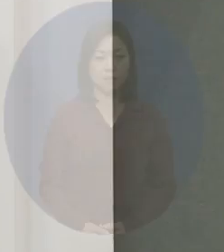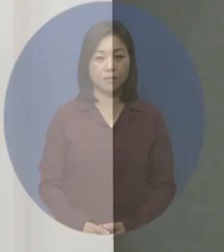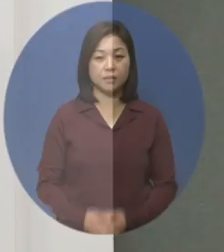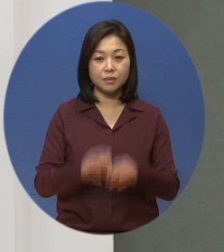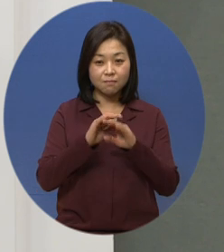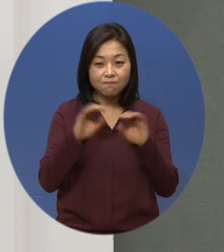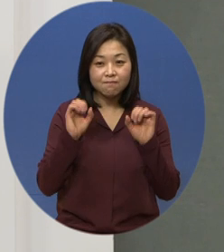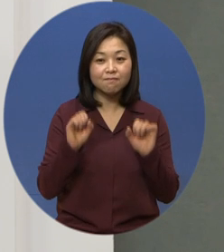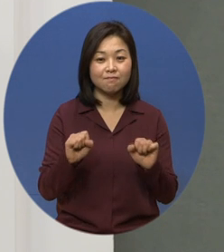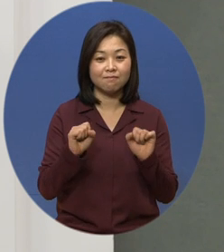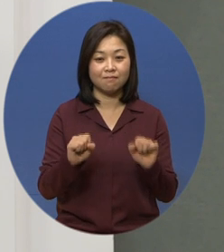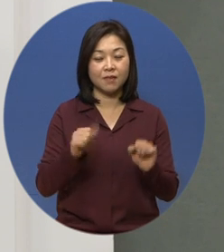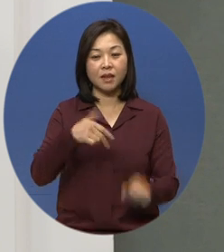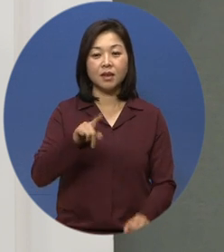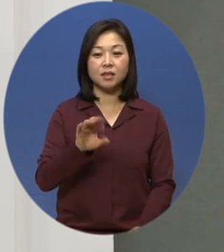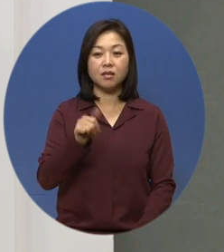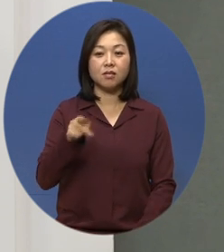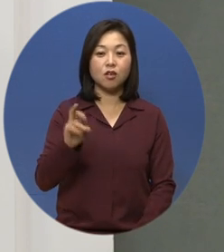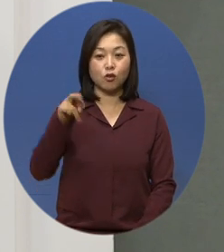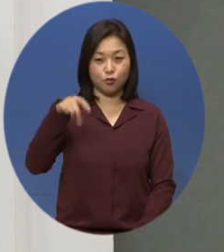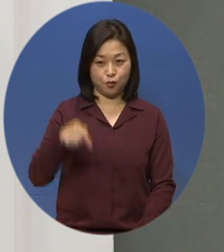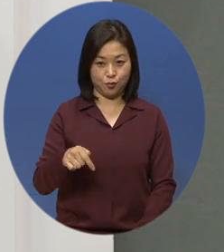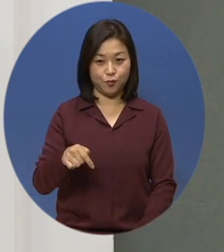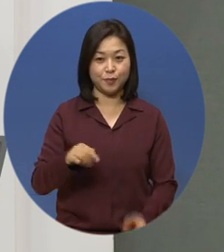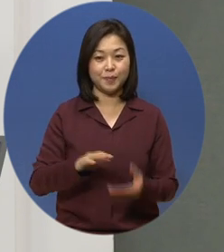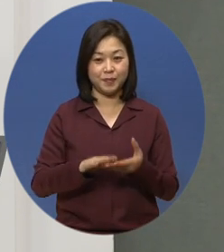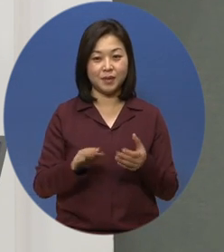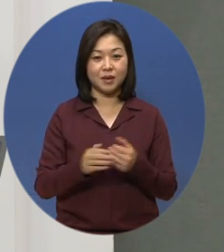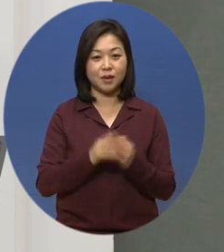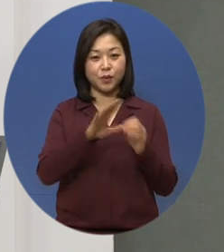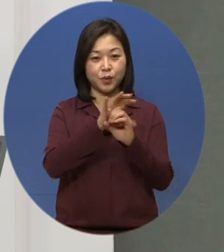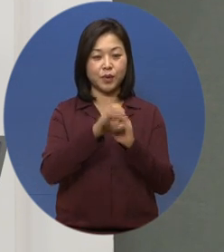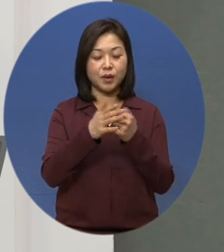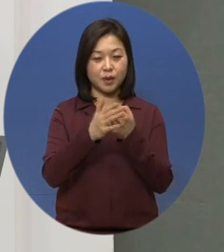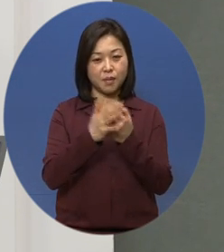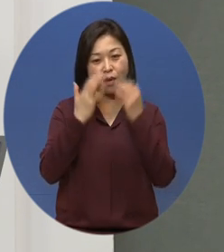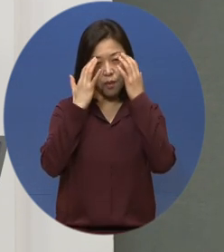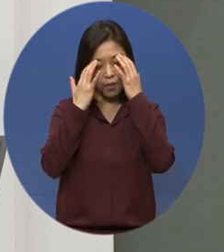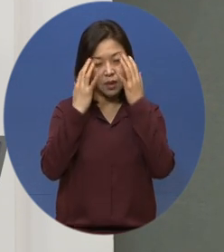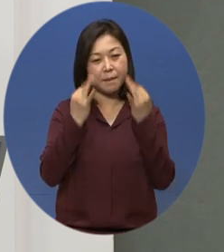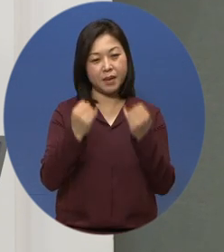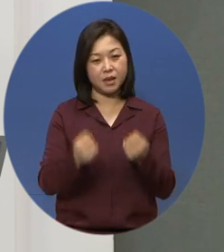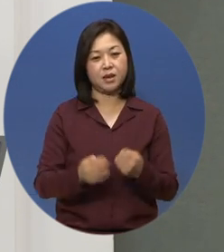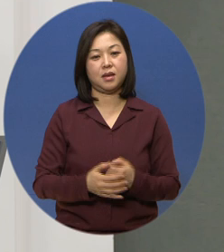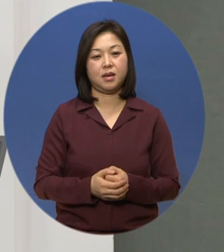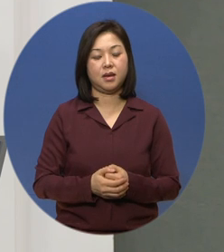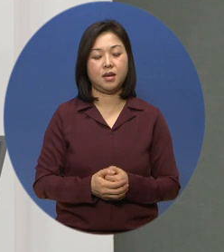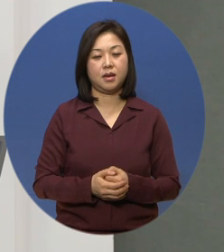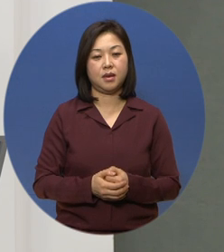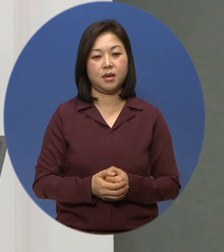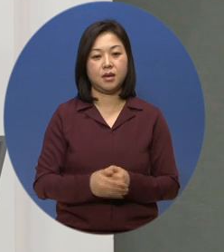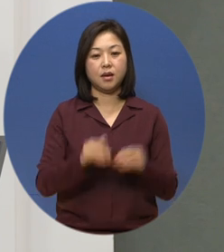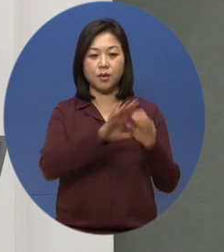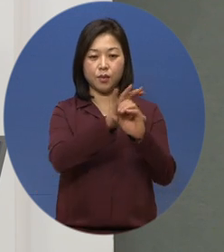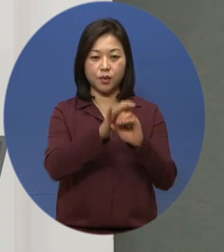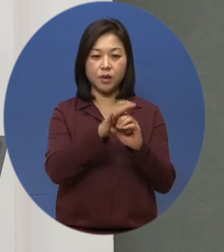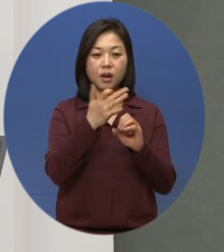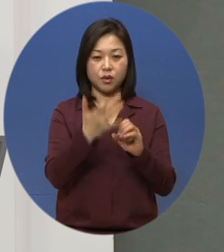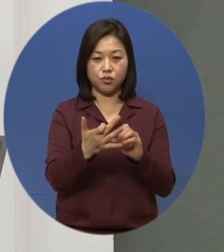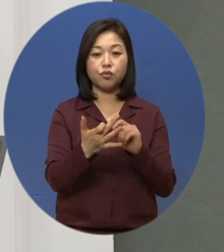안녕하십니까 정경수 입니다 이 코로나 땜에 얼마나 고통이 많으십니까 이거로 나일